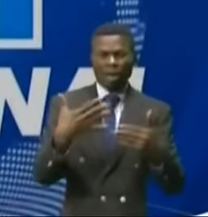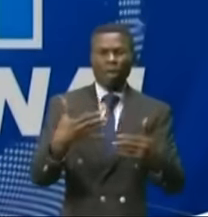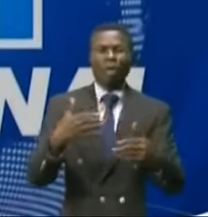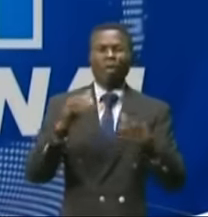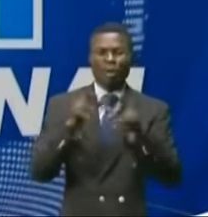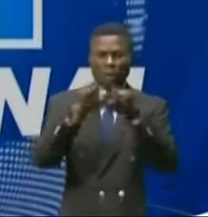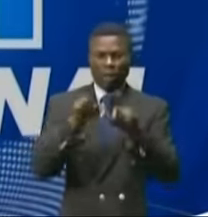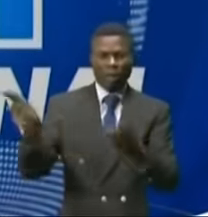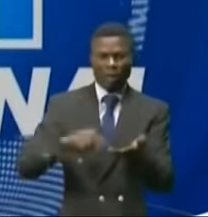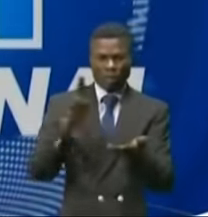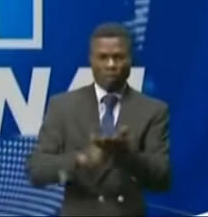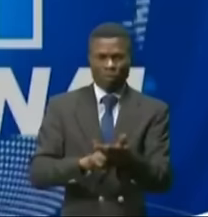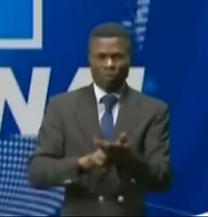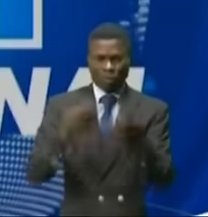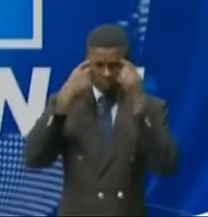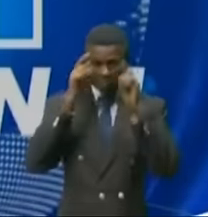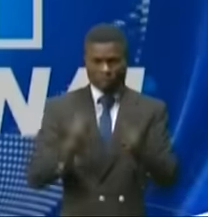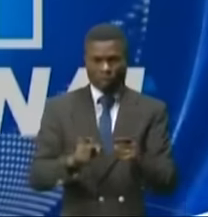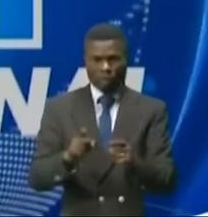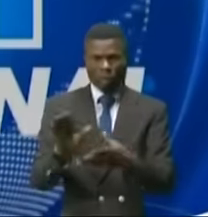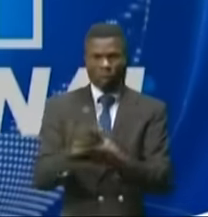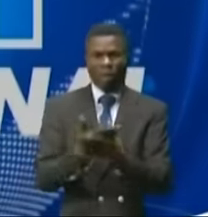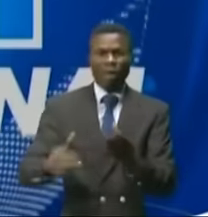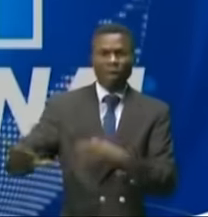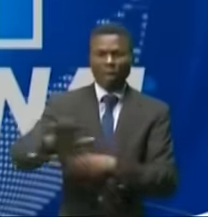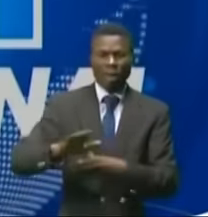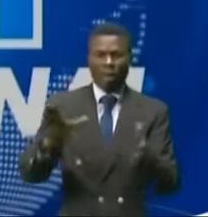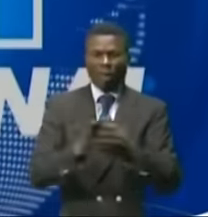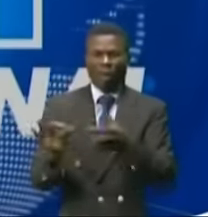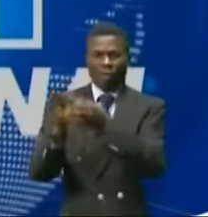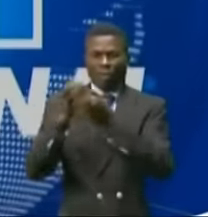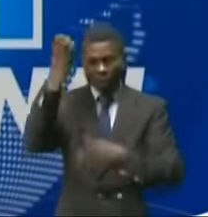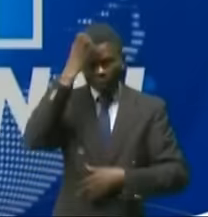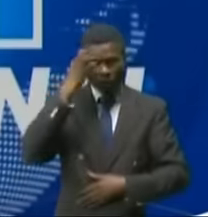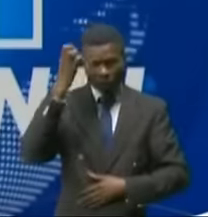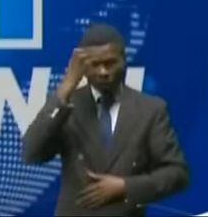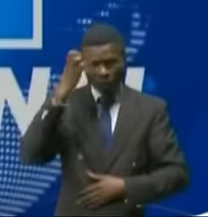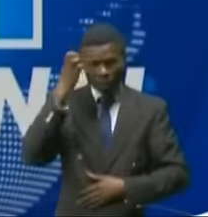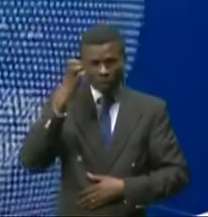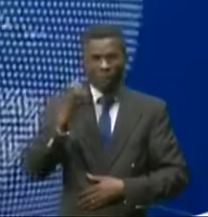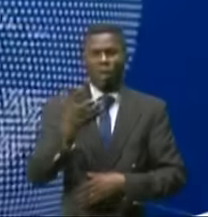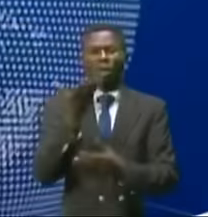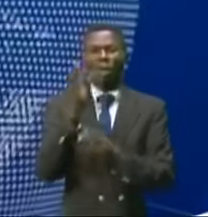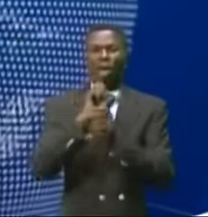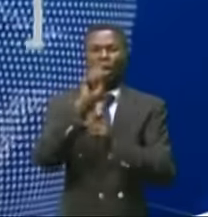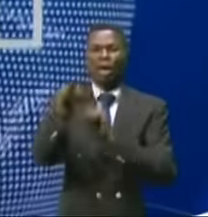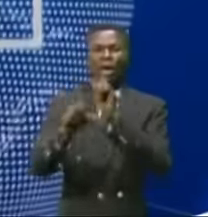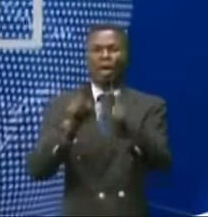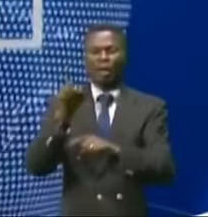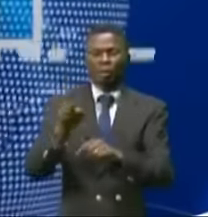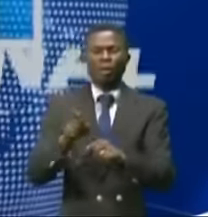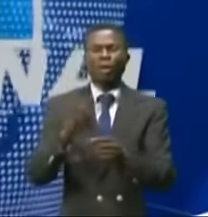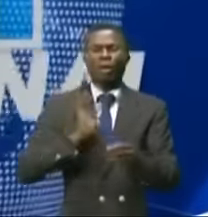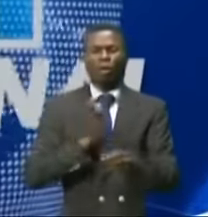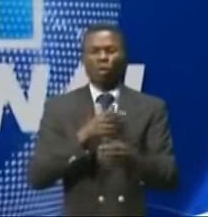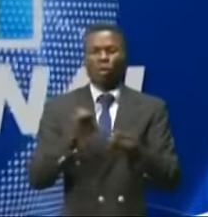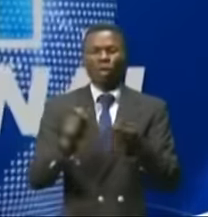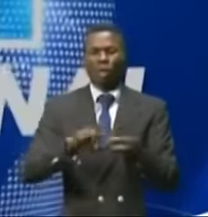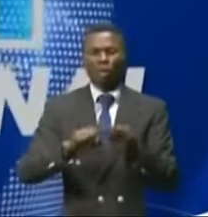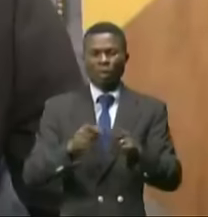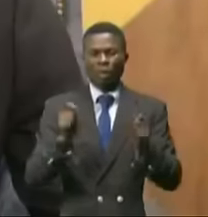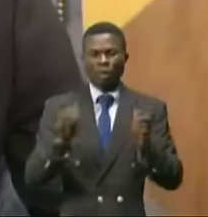et la signature de l'accord entre ce pays et l'Union européenne. Il a répondu aux questions de Robert Ndaye dès son retour à